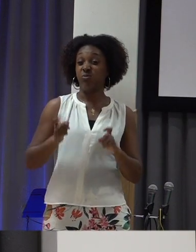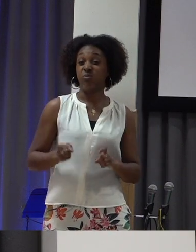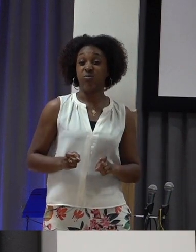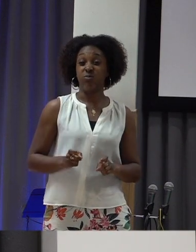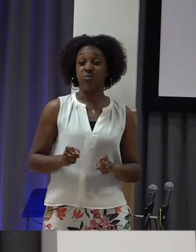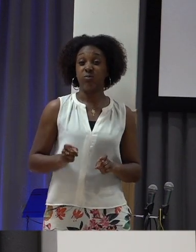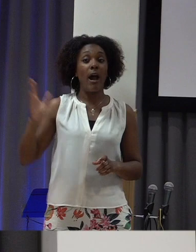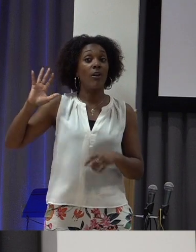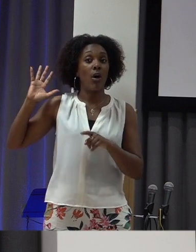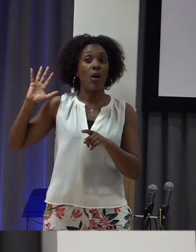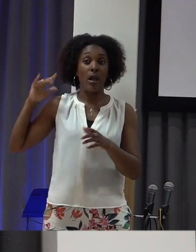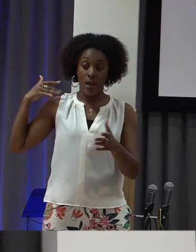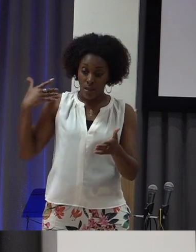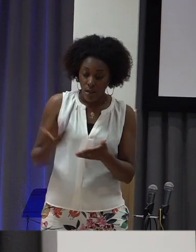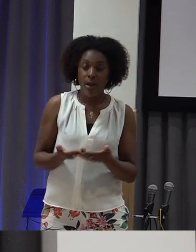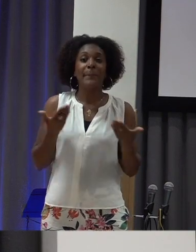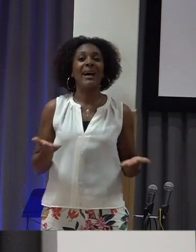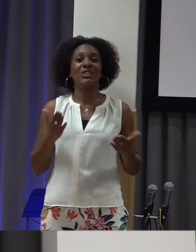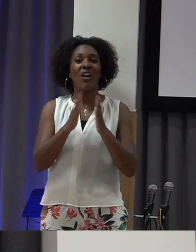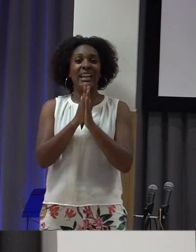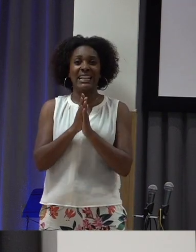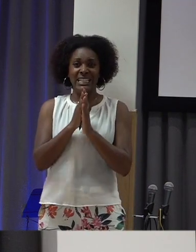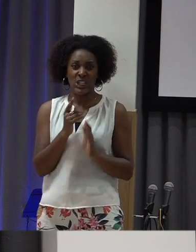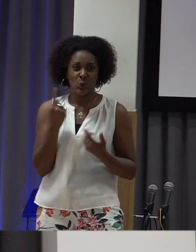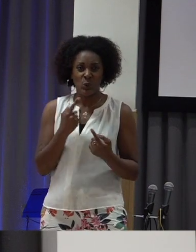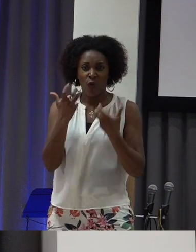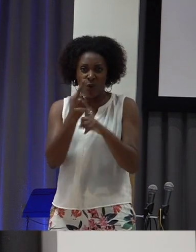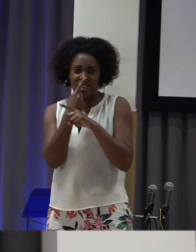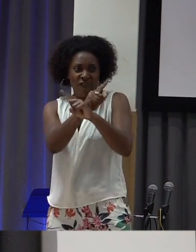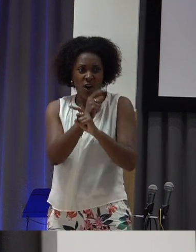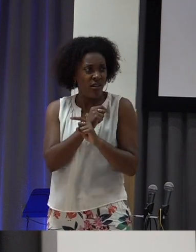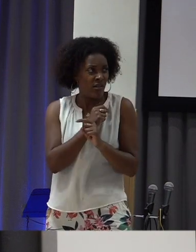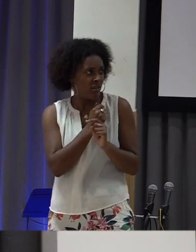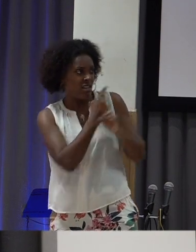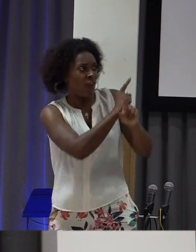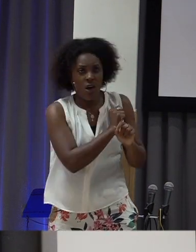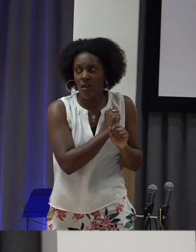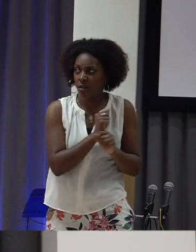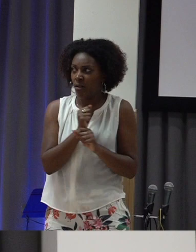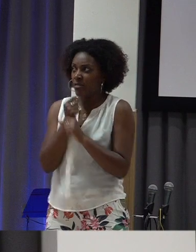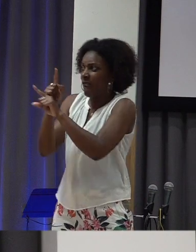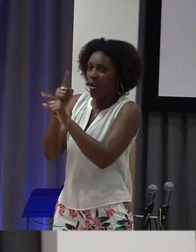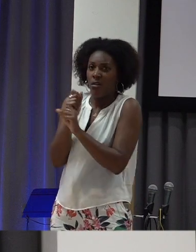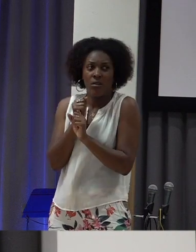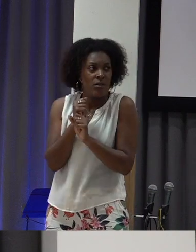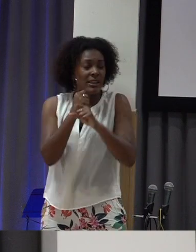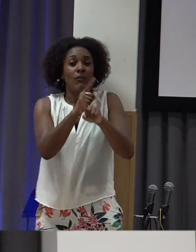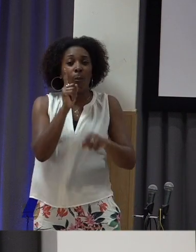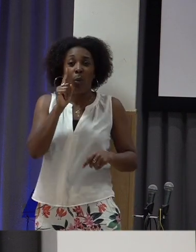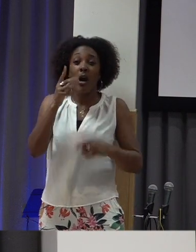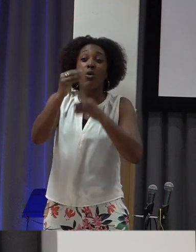incontestée autrefois, se retrouvent maintenant sur la défensive face à un monde qui est soupçonneux et